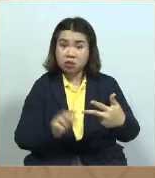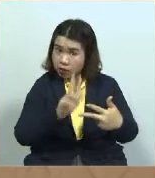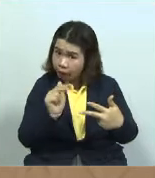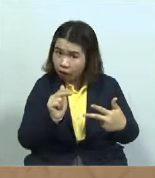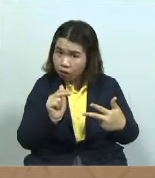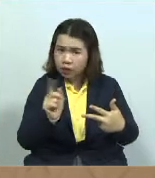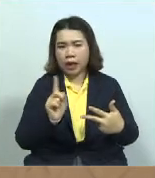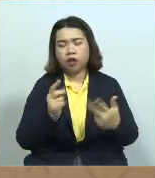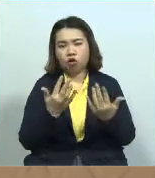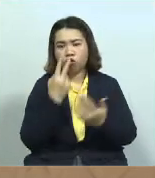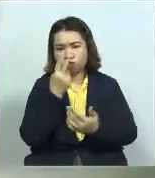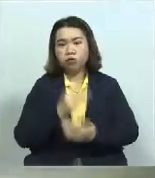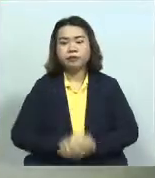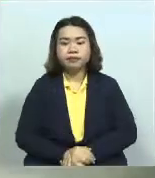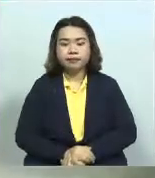ะ